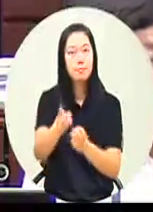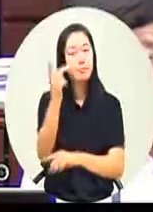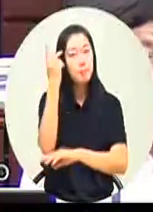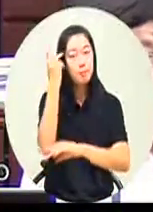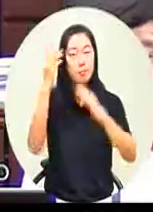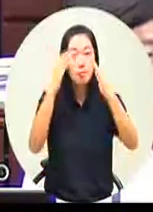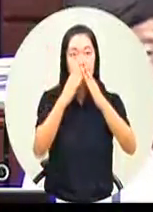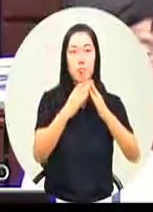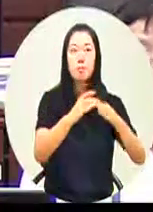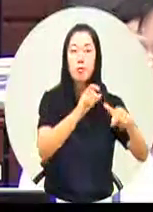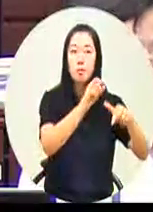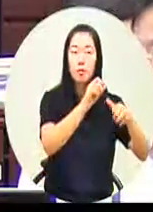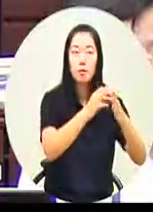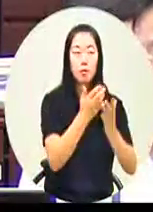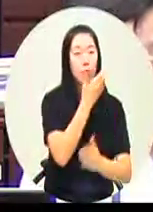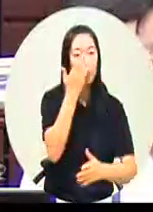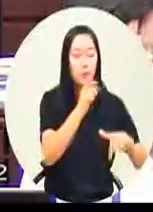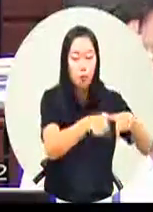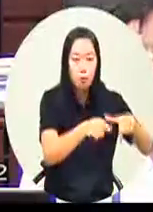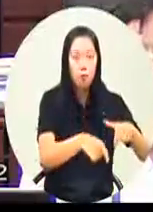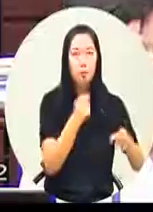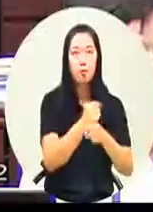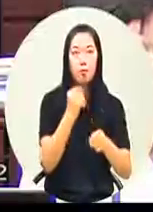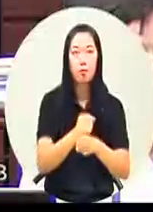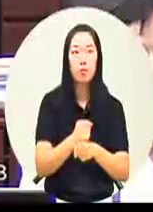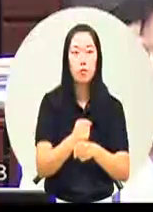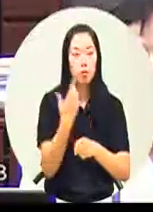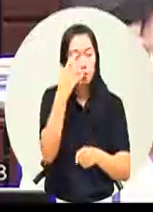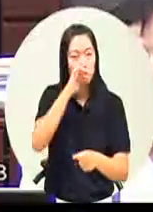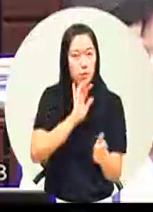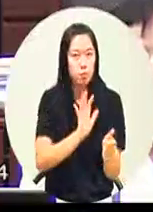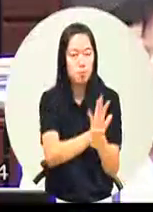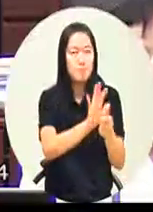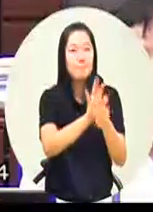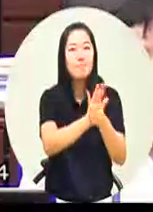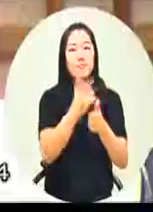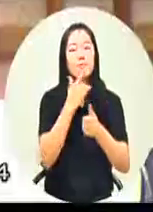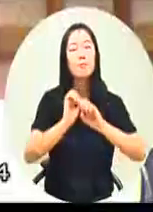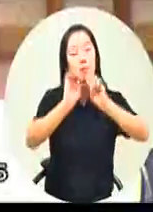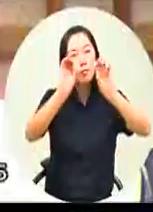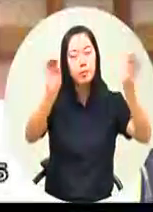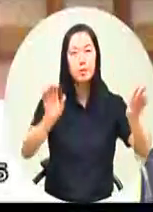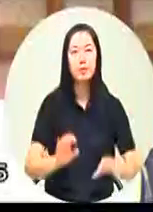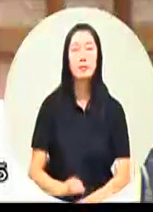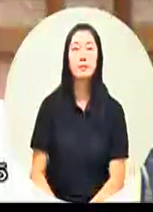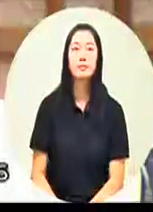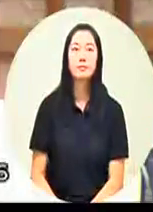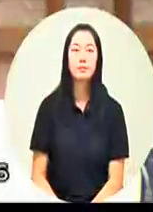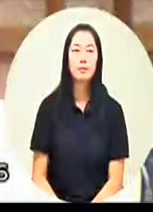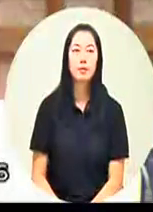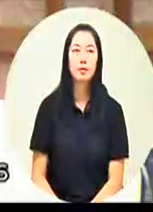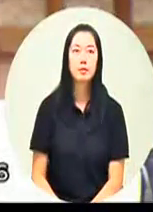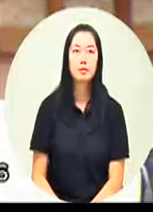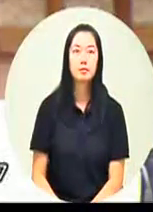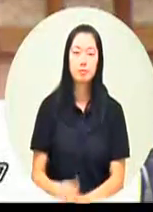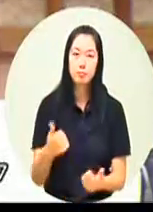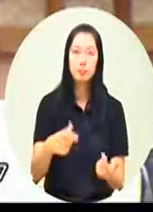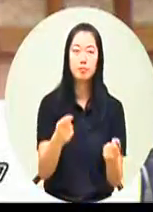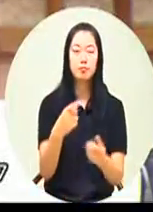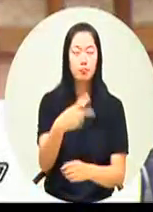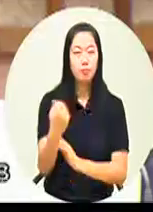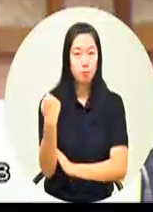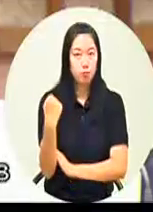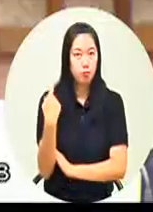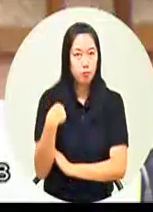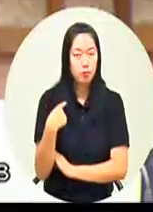业者还有航空业者旅游市场的一个强心剂。 谢谢哈，谢谢局长的说明哈，但是还是要努力的哈，要